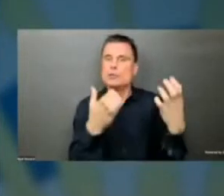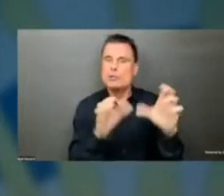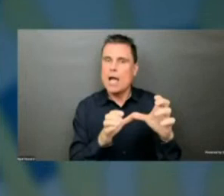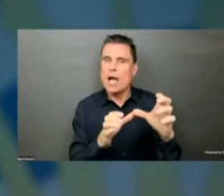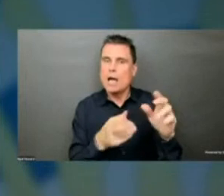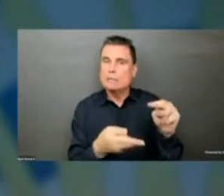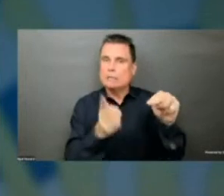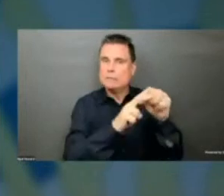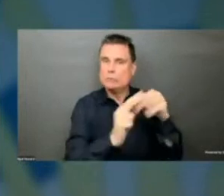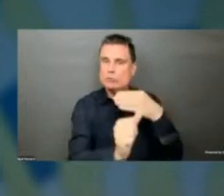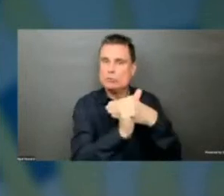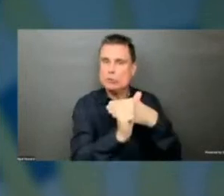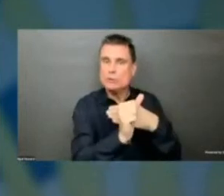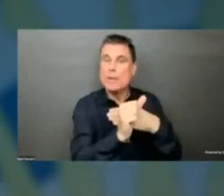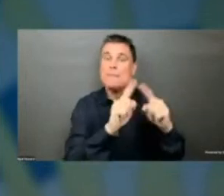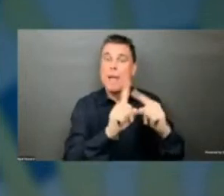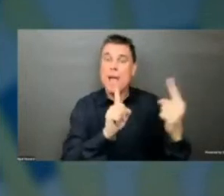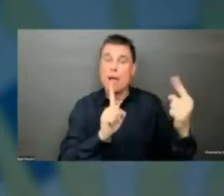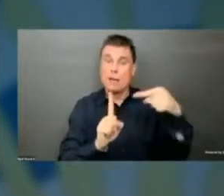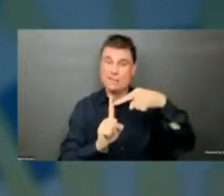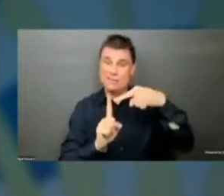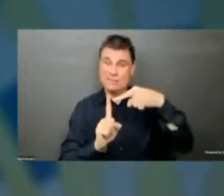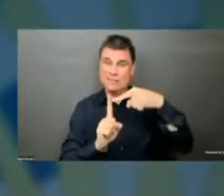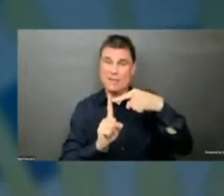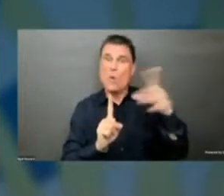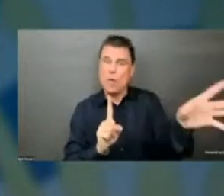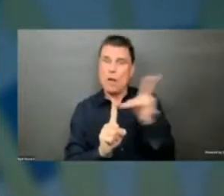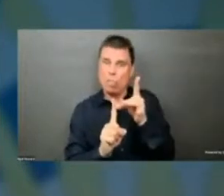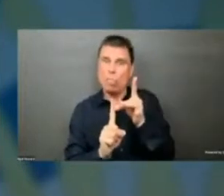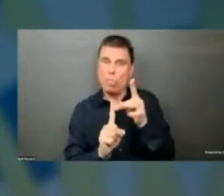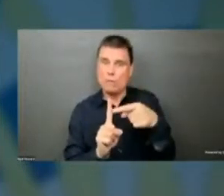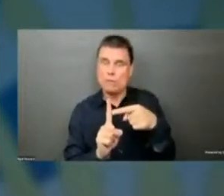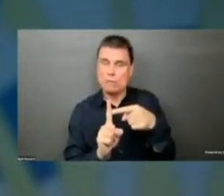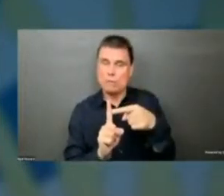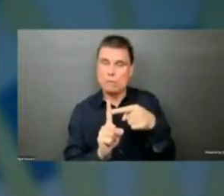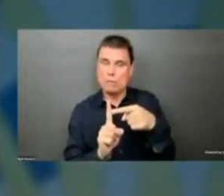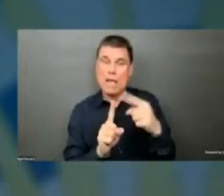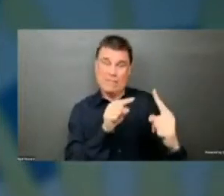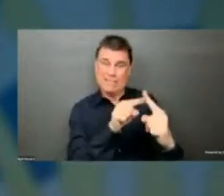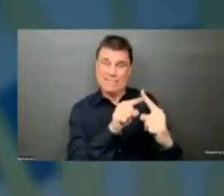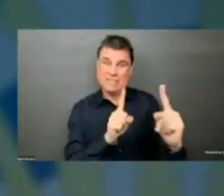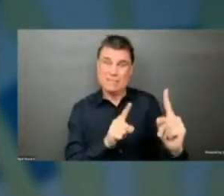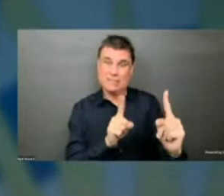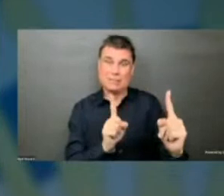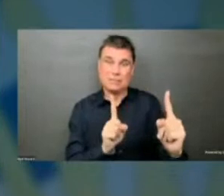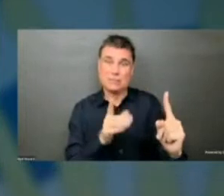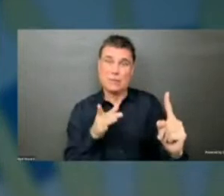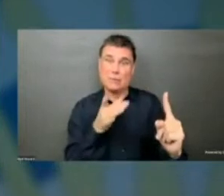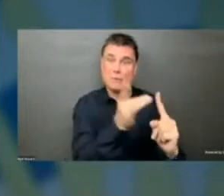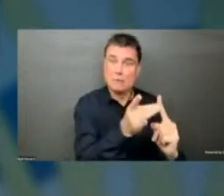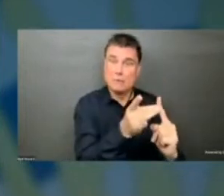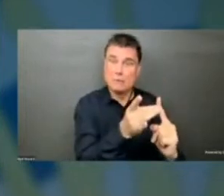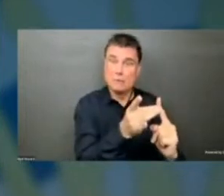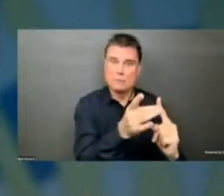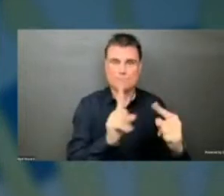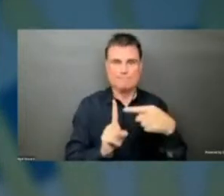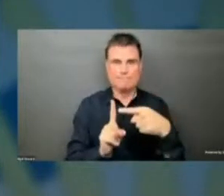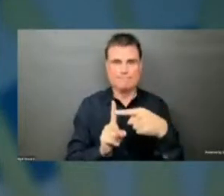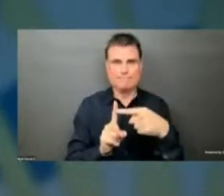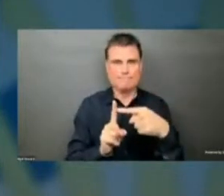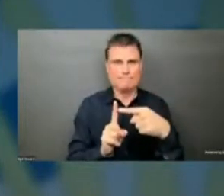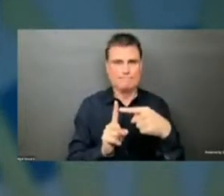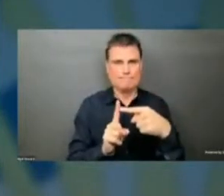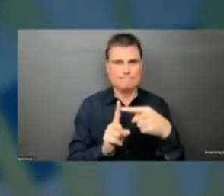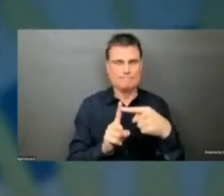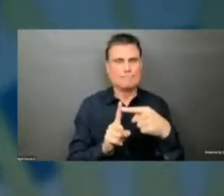who's infected to one or multiple other people. Right 那 now, 么 when 有 we 时候 look 呢 at 就 these 会一个 model 人传一个人，一 parameters, 个人传 we're 2个人 probably somewhere 如 in 果